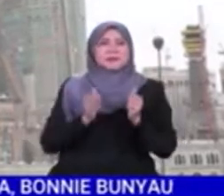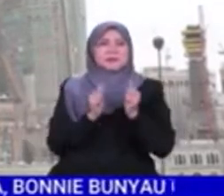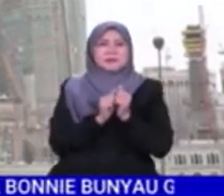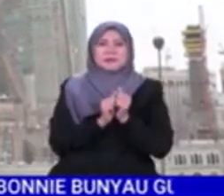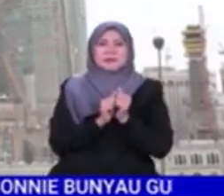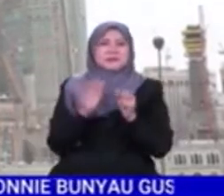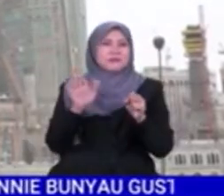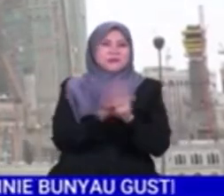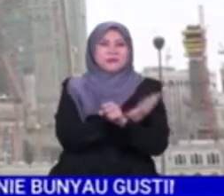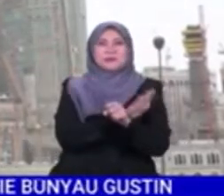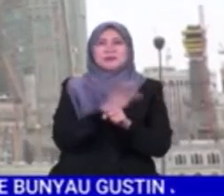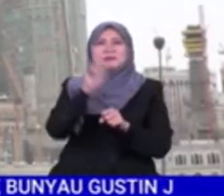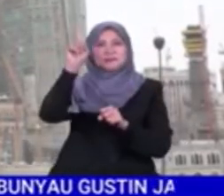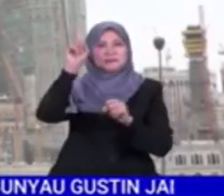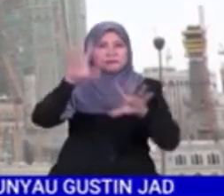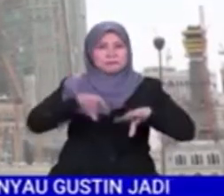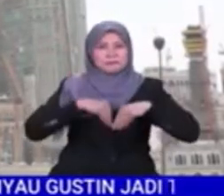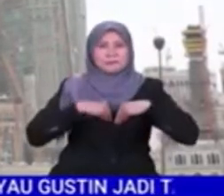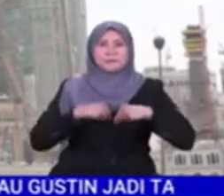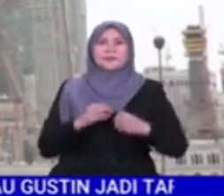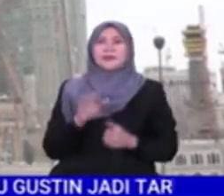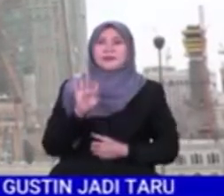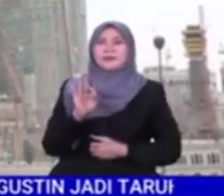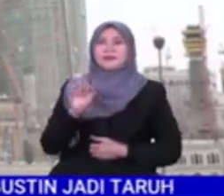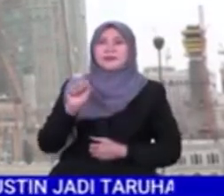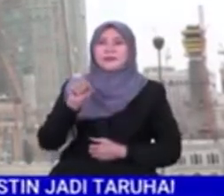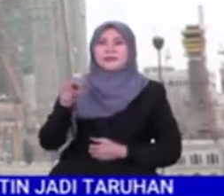kemabruran. Sekian laporan saya, Faisal Jamal,